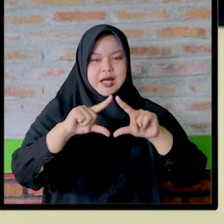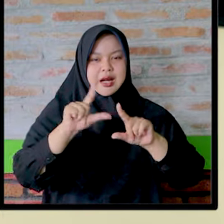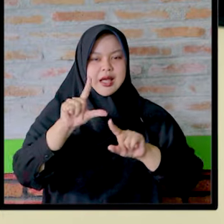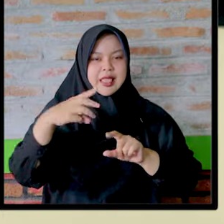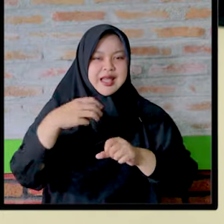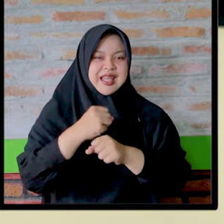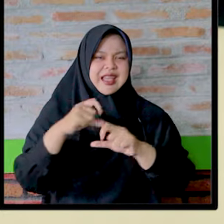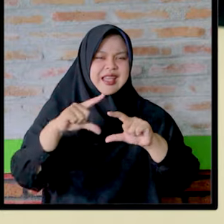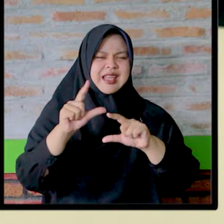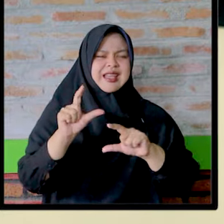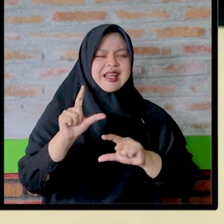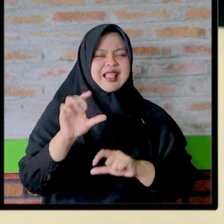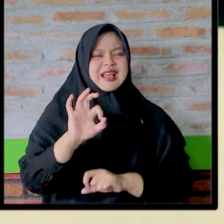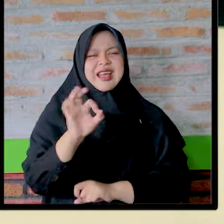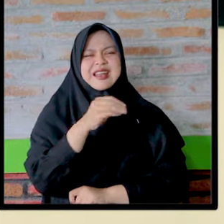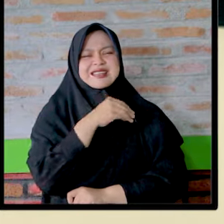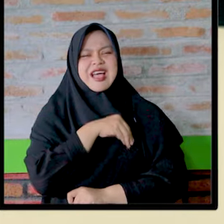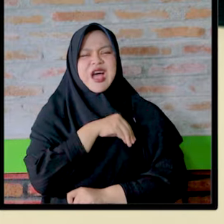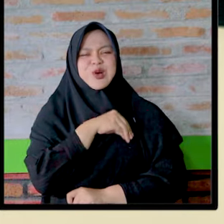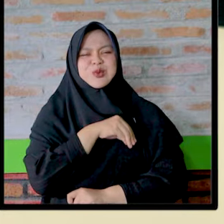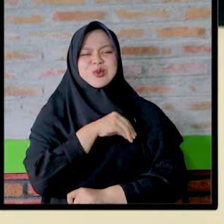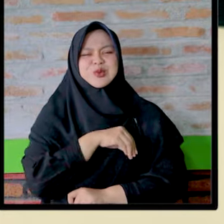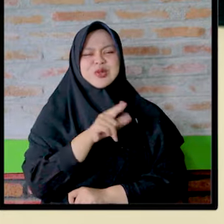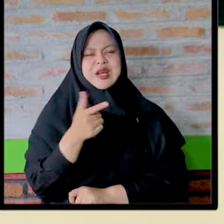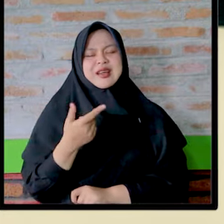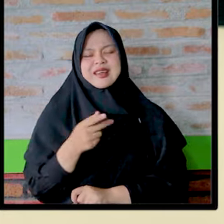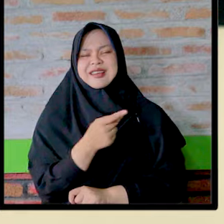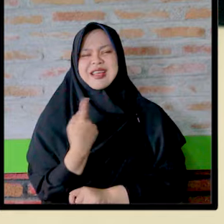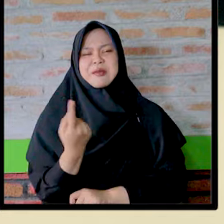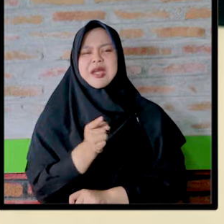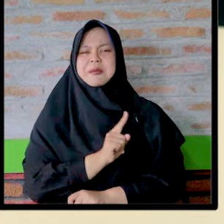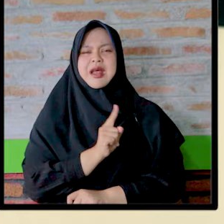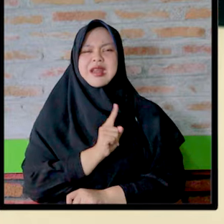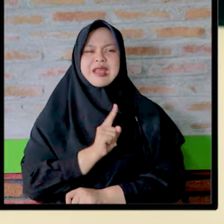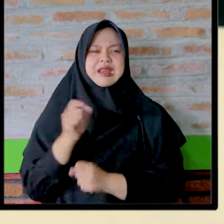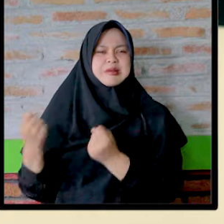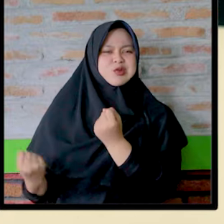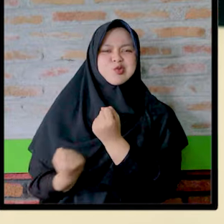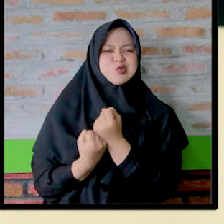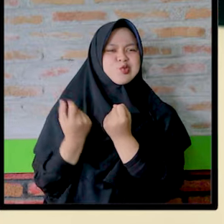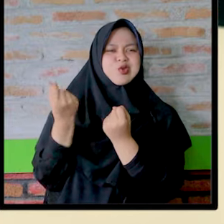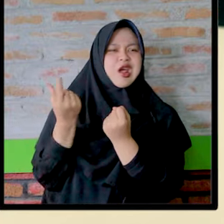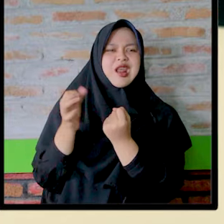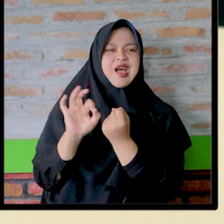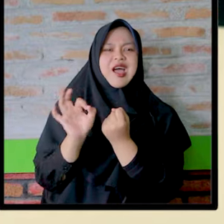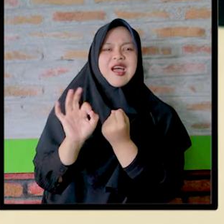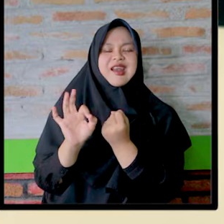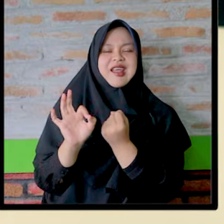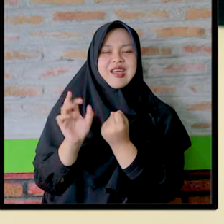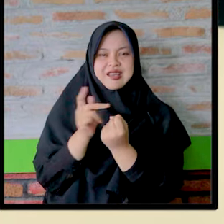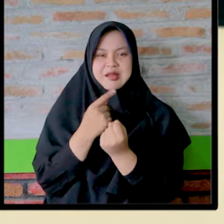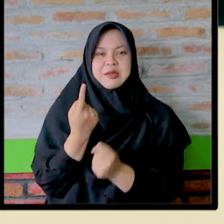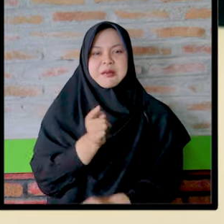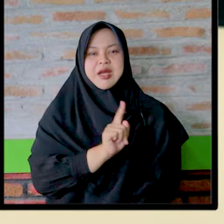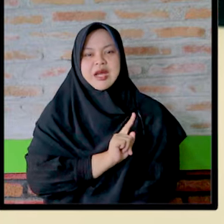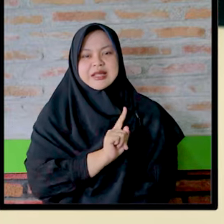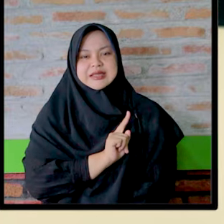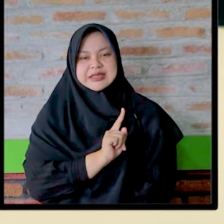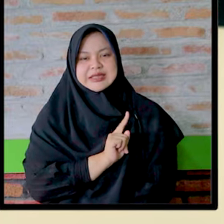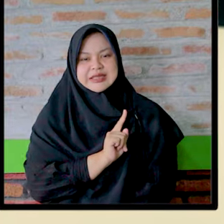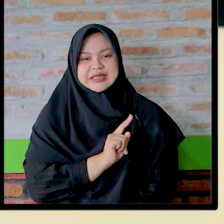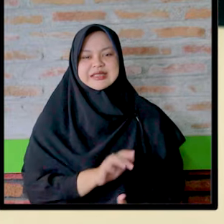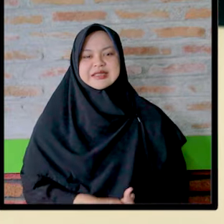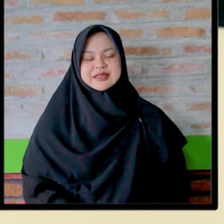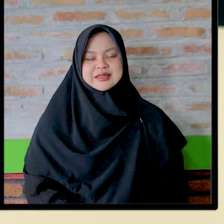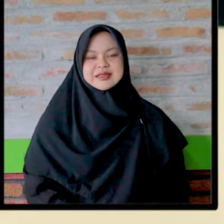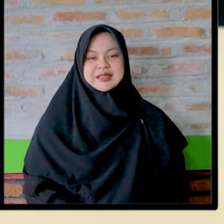karena kami kan Mandiri ya kami tidak punya funding Mbak seperti tadi kami ini Mandiri secara ee